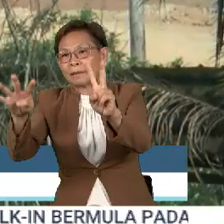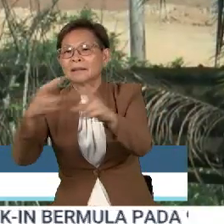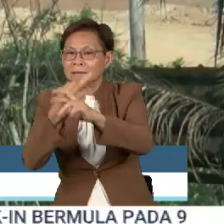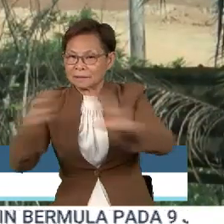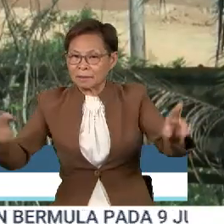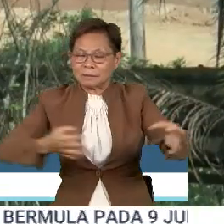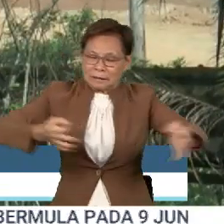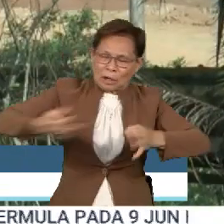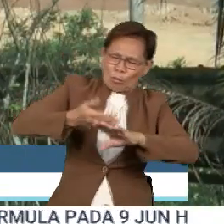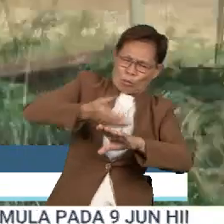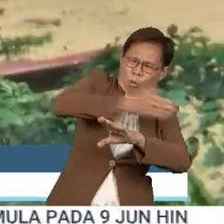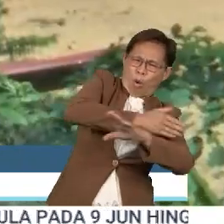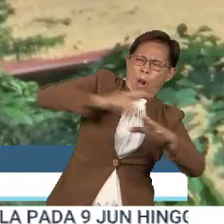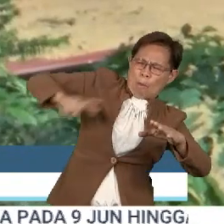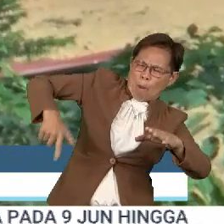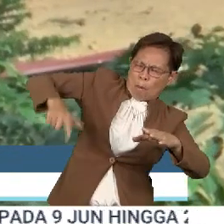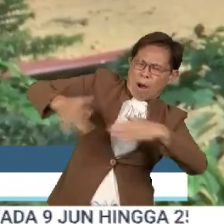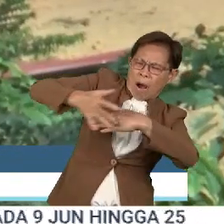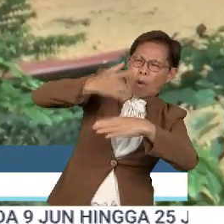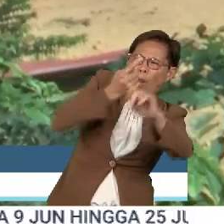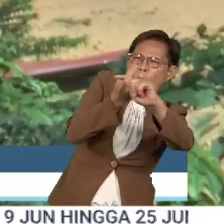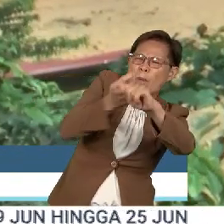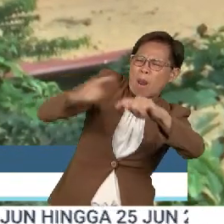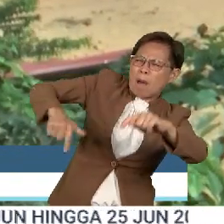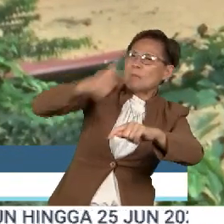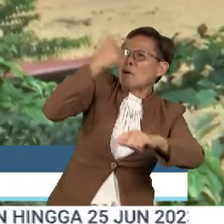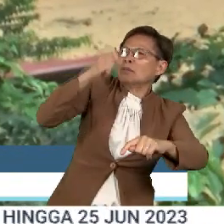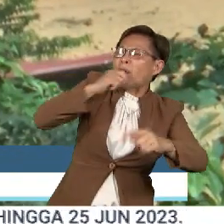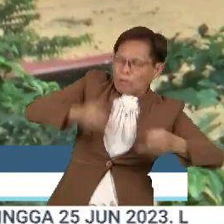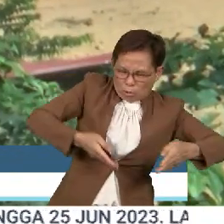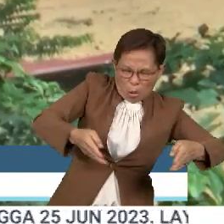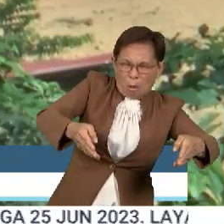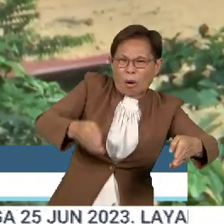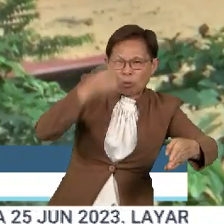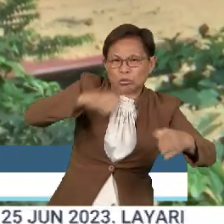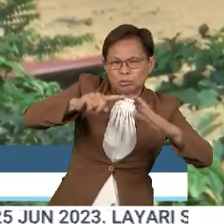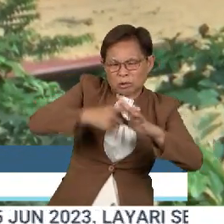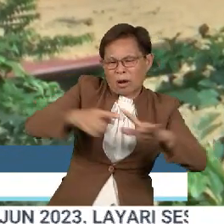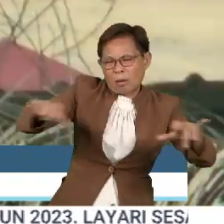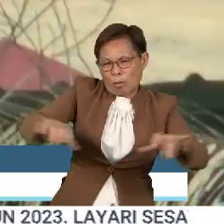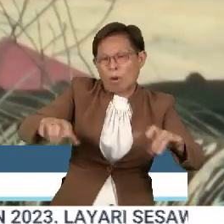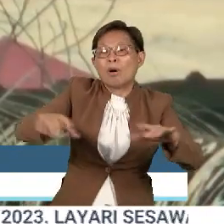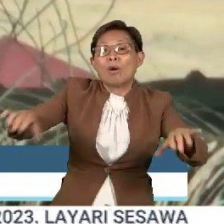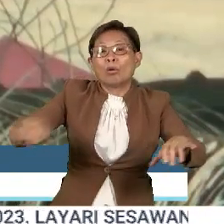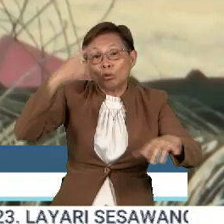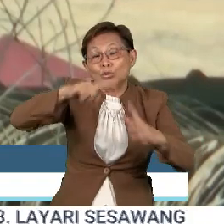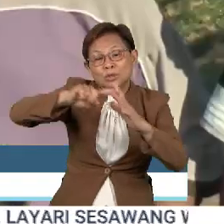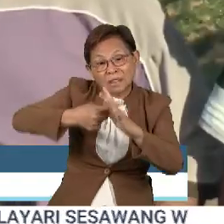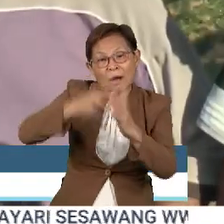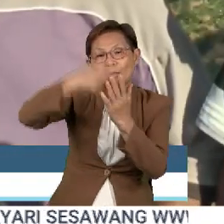jelasnya sebelum ini berlaku kelewatan pada awal pembinaannya sesuai untuk pelaksanaan Project itu